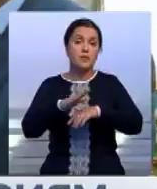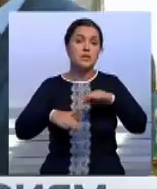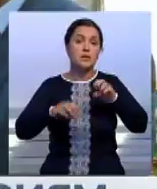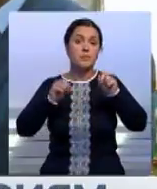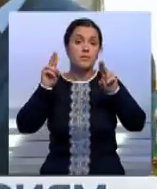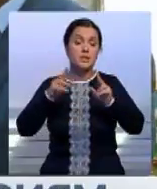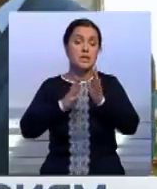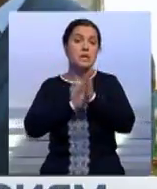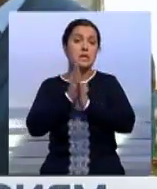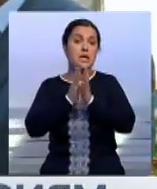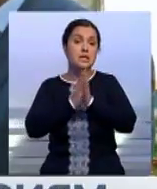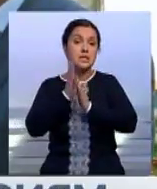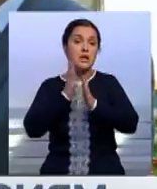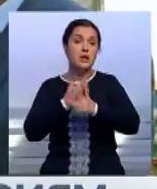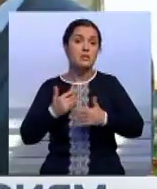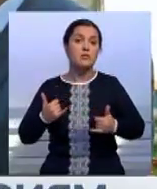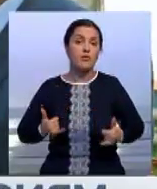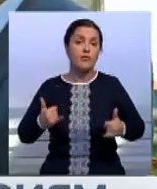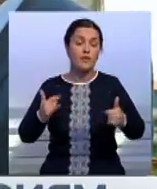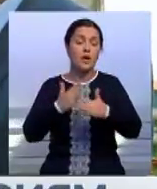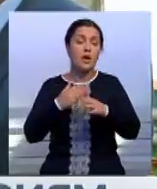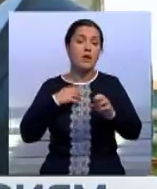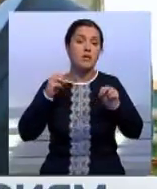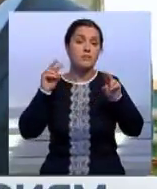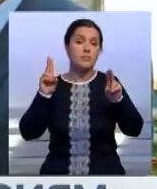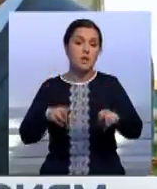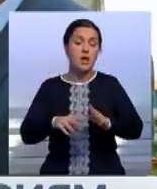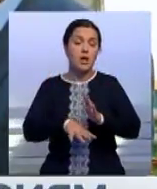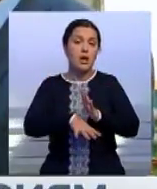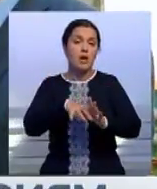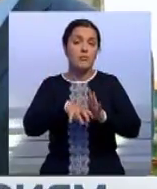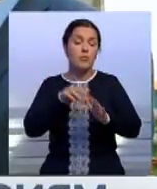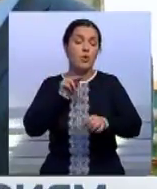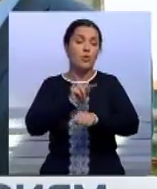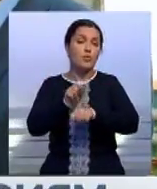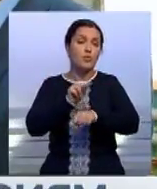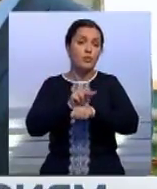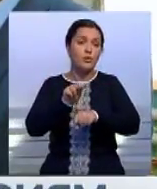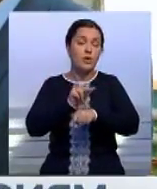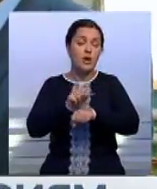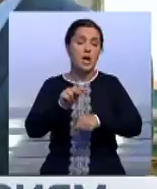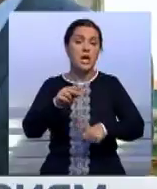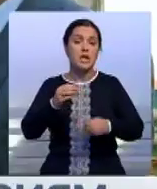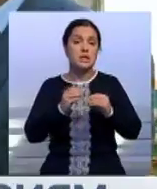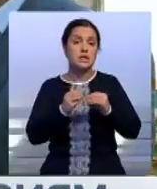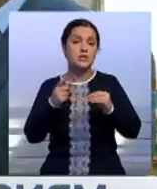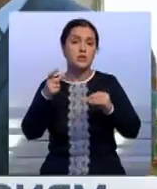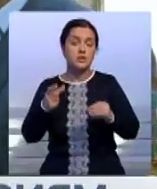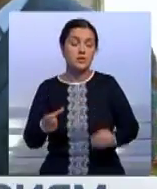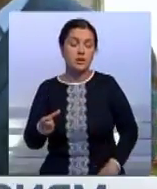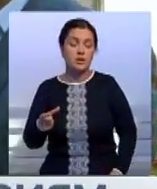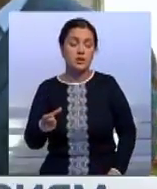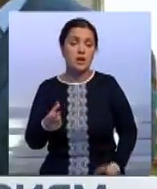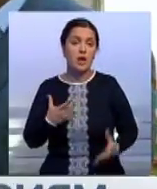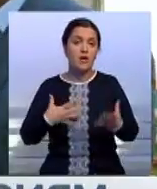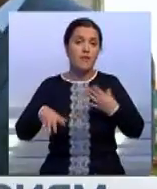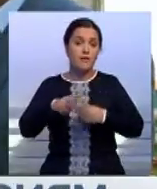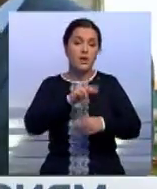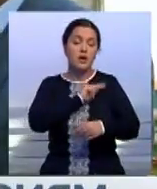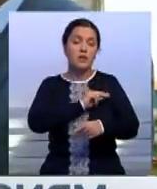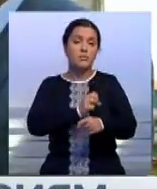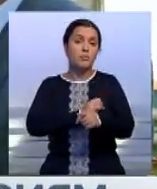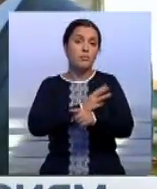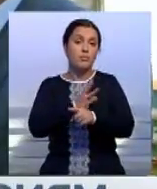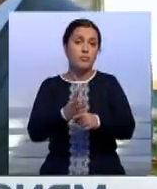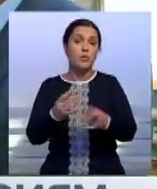растеневодства, квалификация оператор дождевальных установок насосной станции. 10 человек, это все трудоустроены в